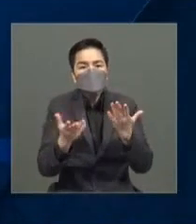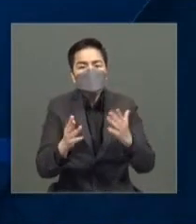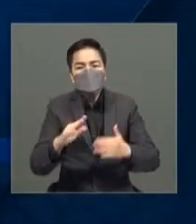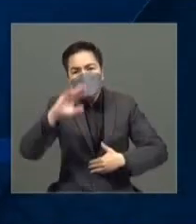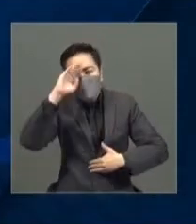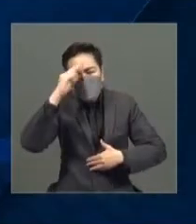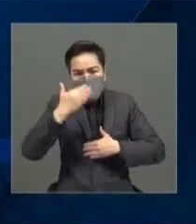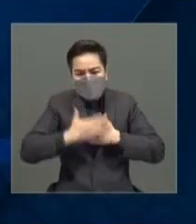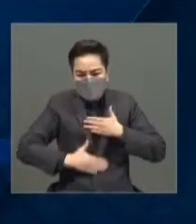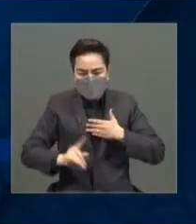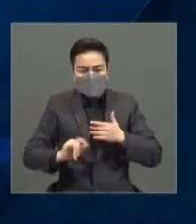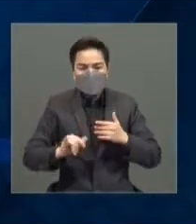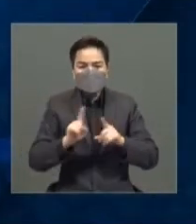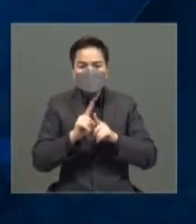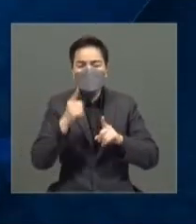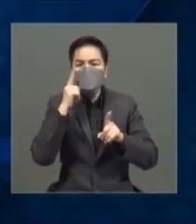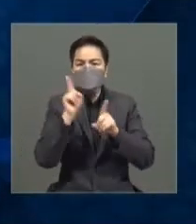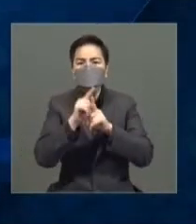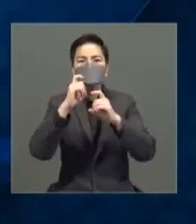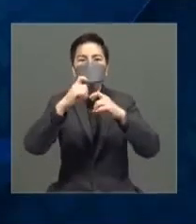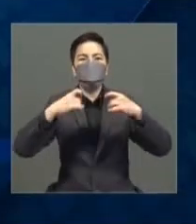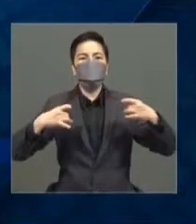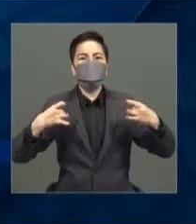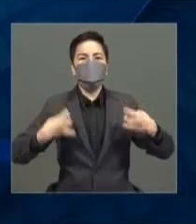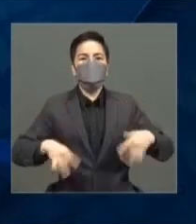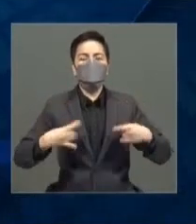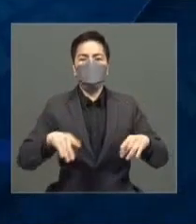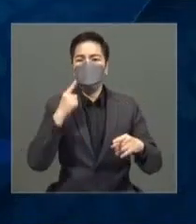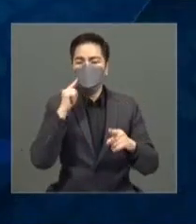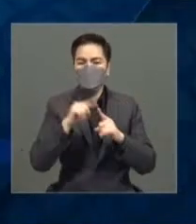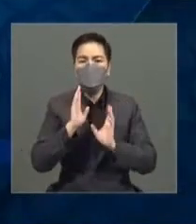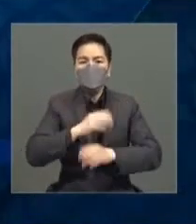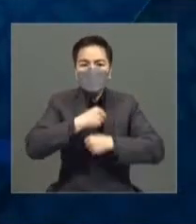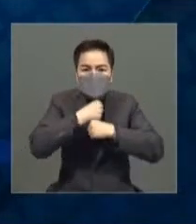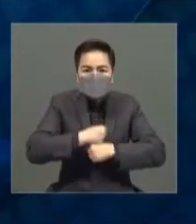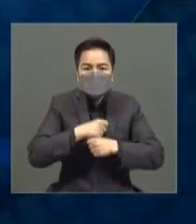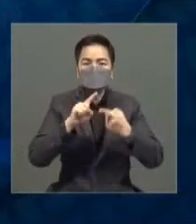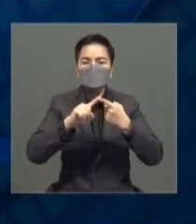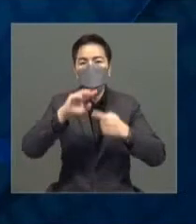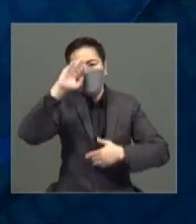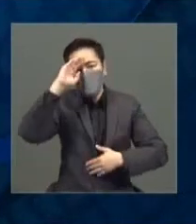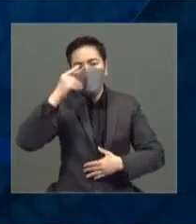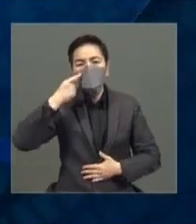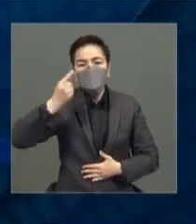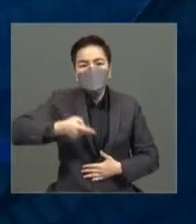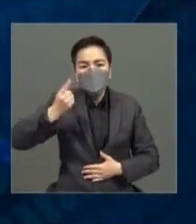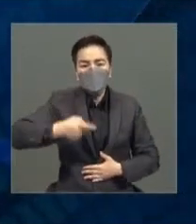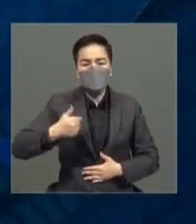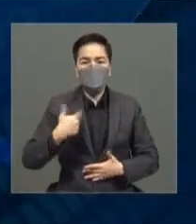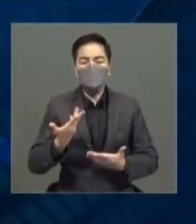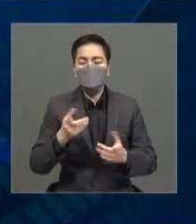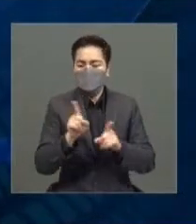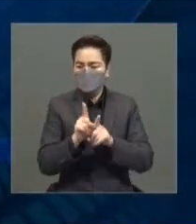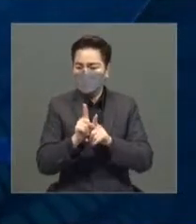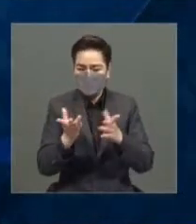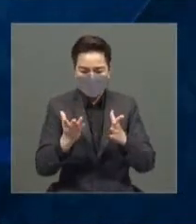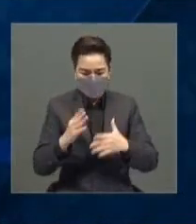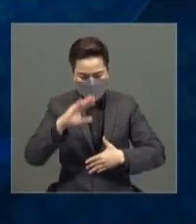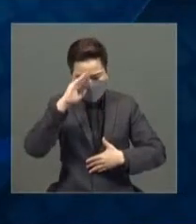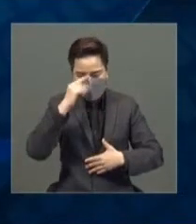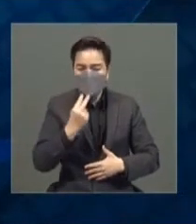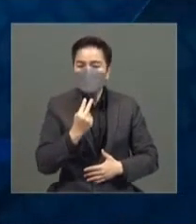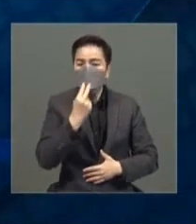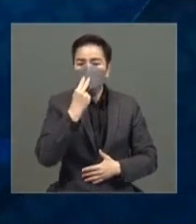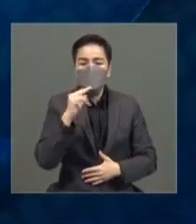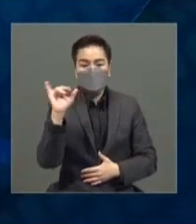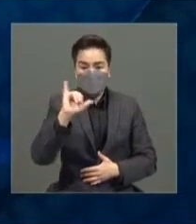เหล่านี้ถือได้ว่าเป็นผู้มีความเสี่ยงก็คือได้แก่เป็นผู้สูงอายุหรือมีโรคประจำตัวต่อให้ยังไม่มีอาการทางเดินหาย